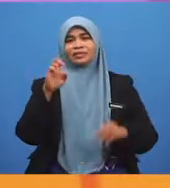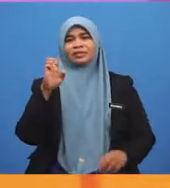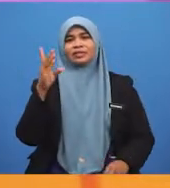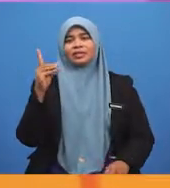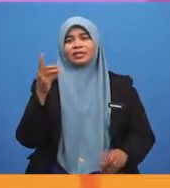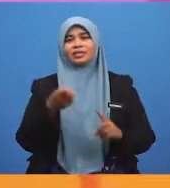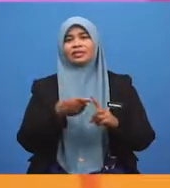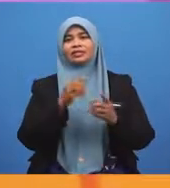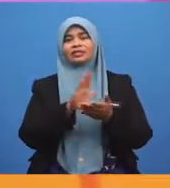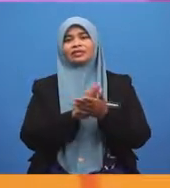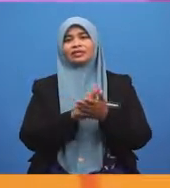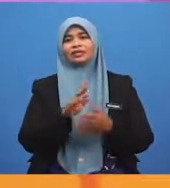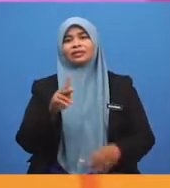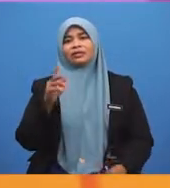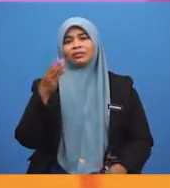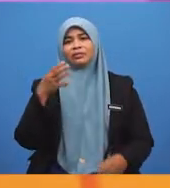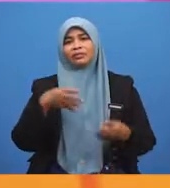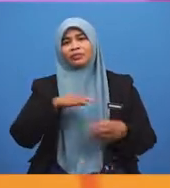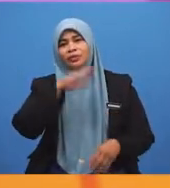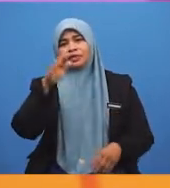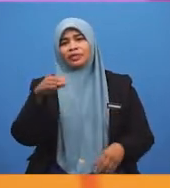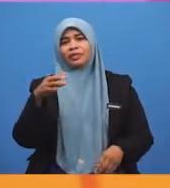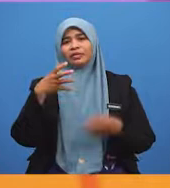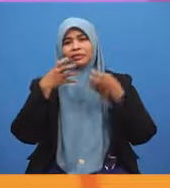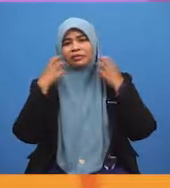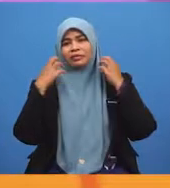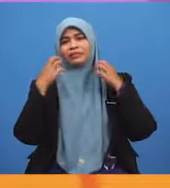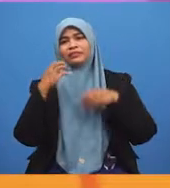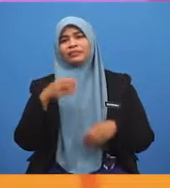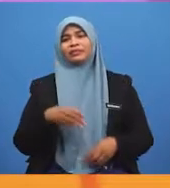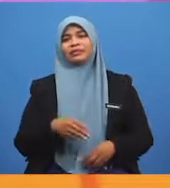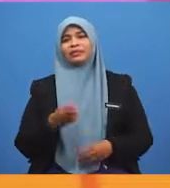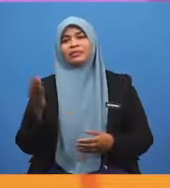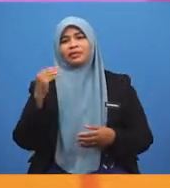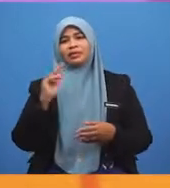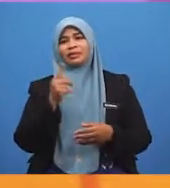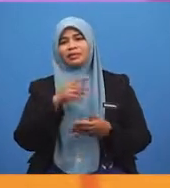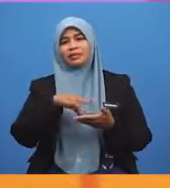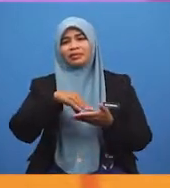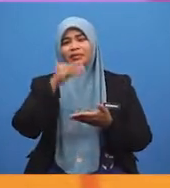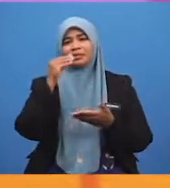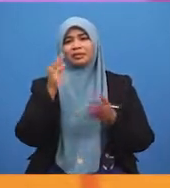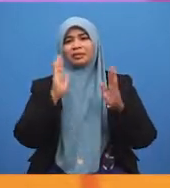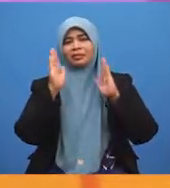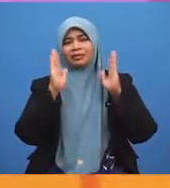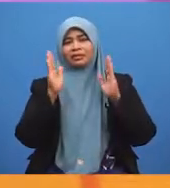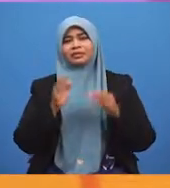Sekolah Kebangsaan Bukit Rimau. Mari kita belajar tata bahasa bersama Cikgu Red.